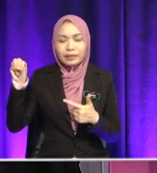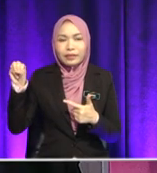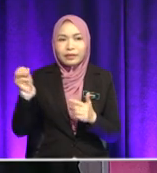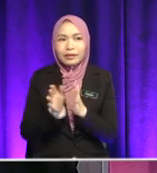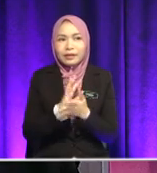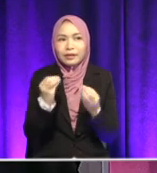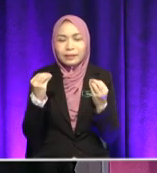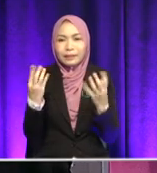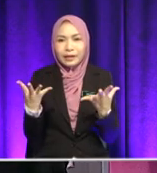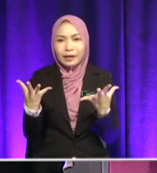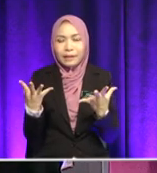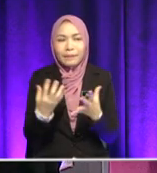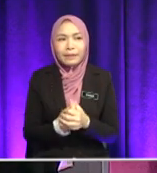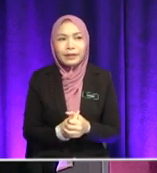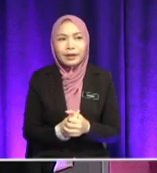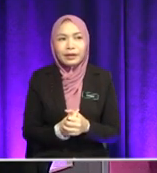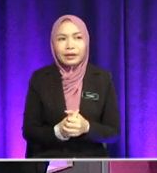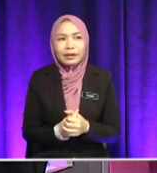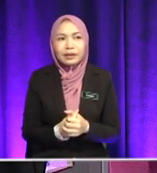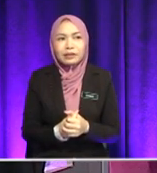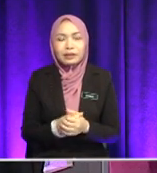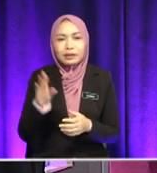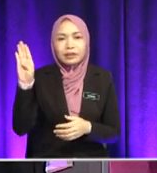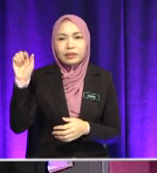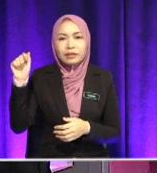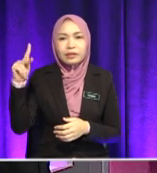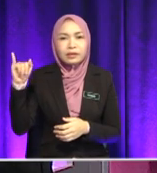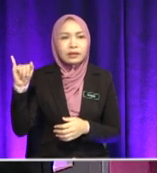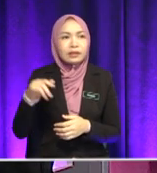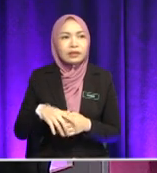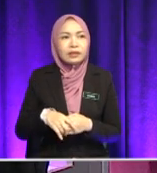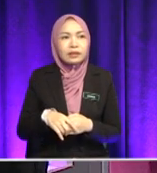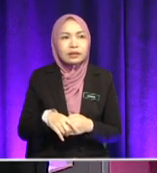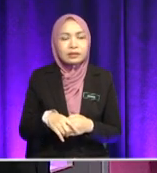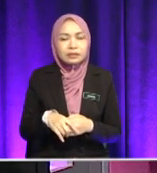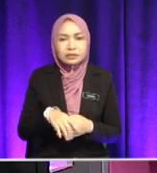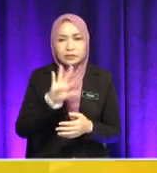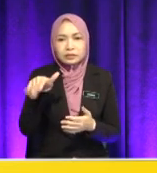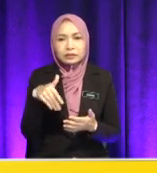Oke jadi 60 m keseluruhan